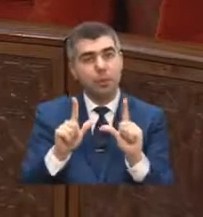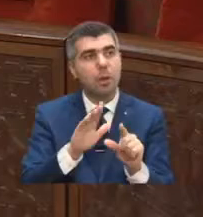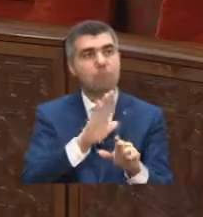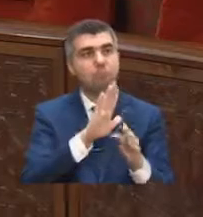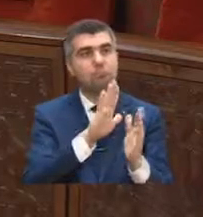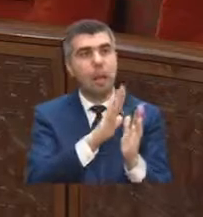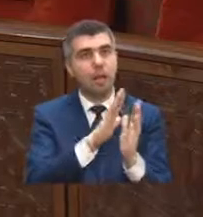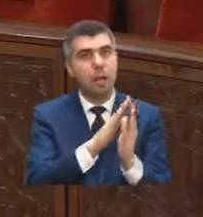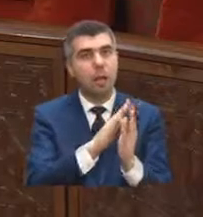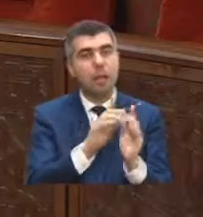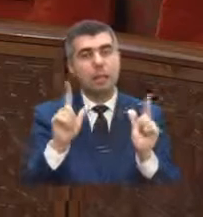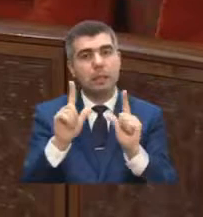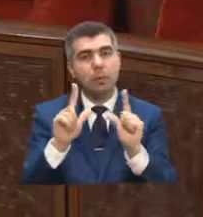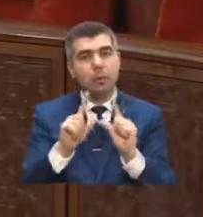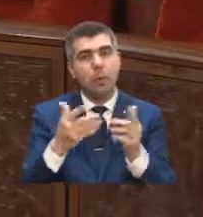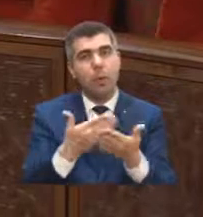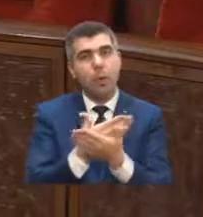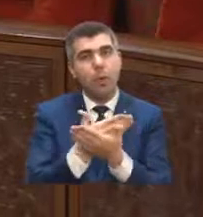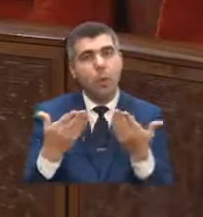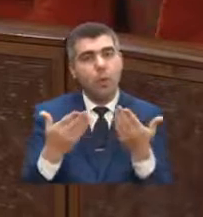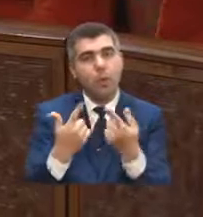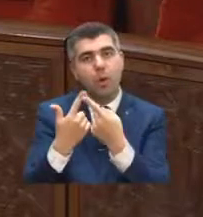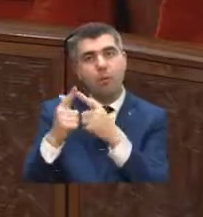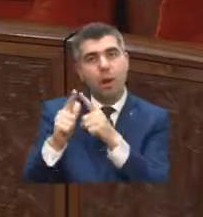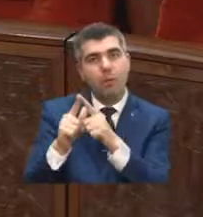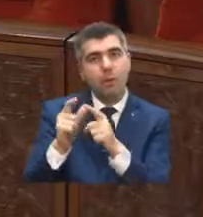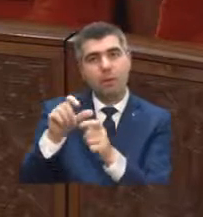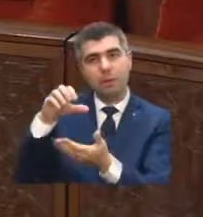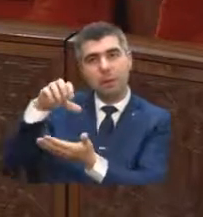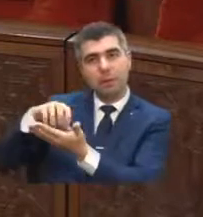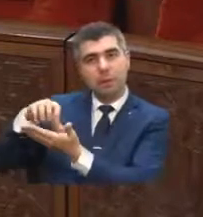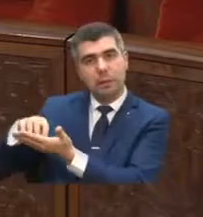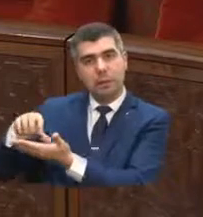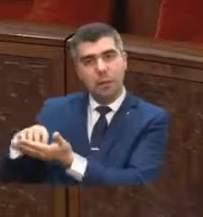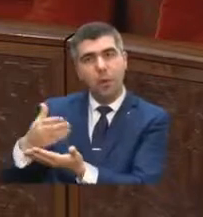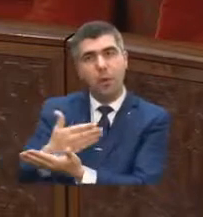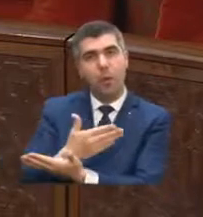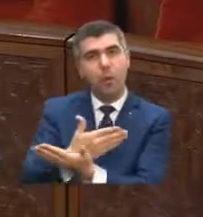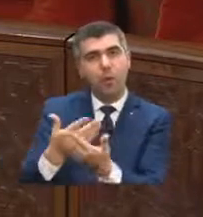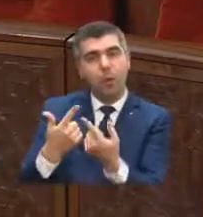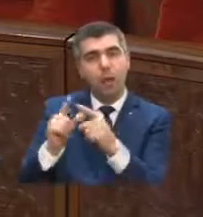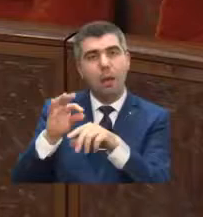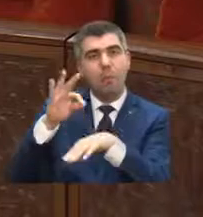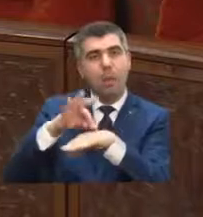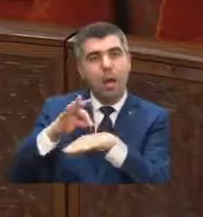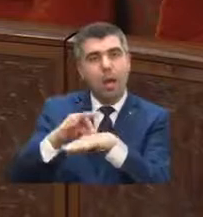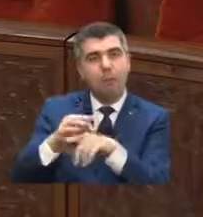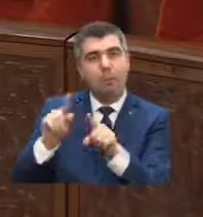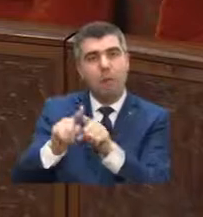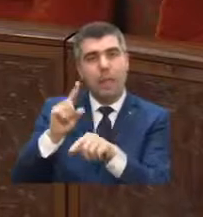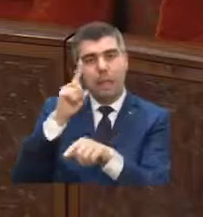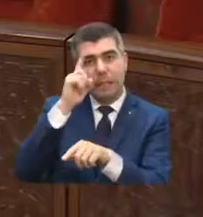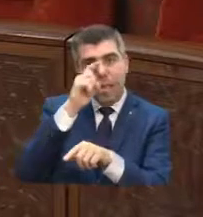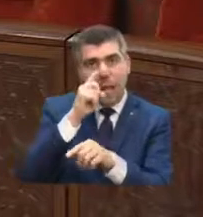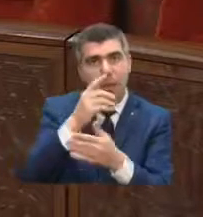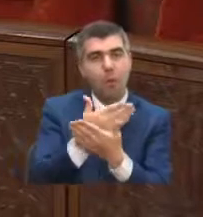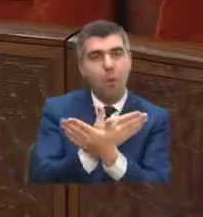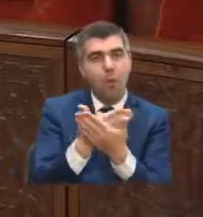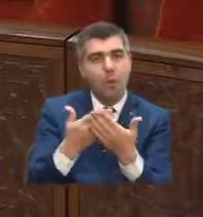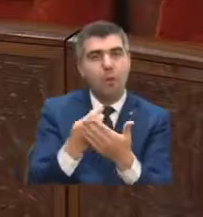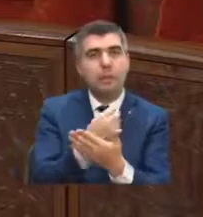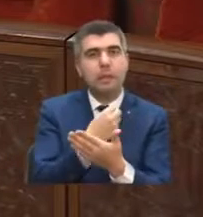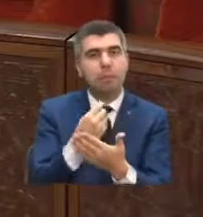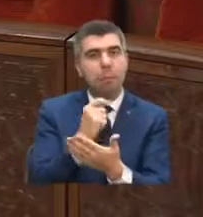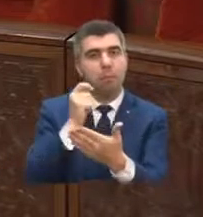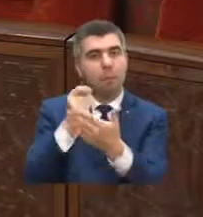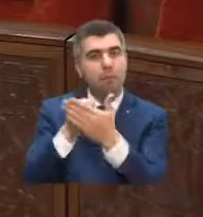مجموعة القنوات وفي المراكز الصحية دائما كيكون تحسيس عند الأشخاص اللي عندهم أمراض مزمنة، وفي القطاع الخاص كذلك هذا